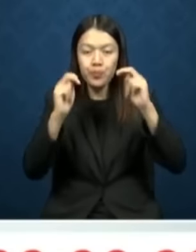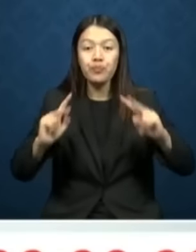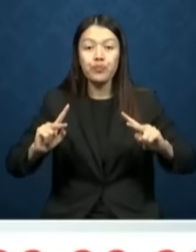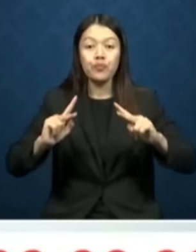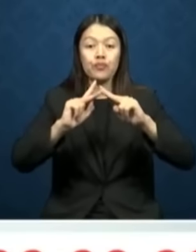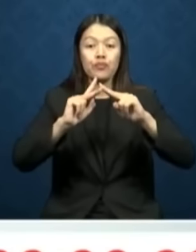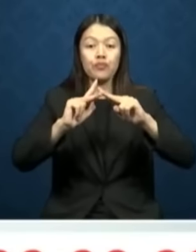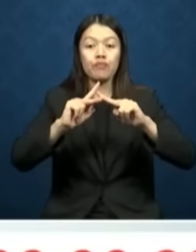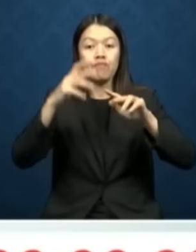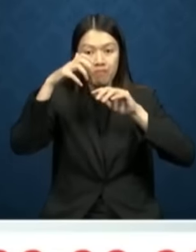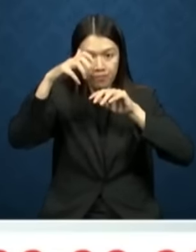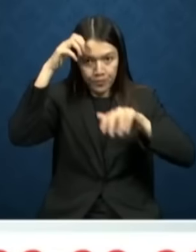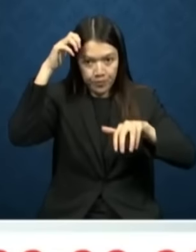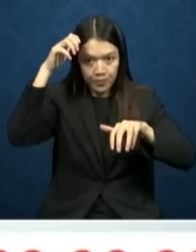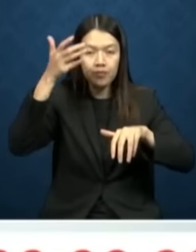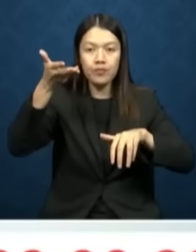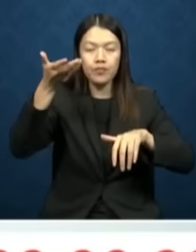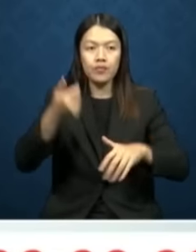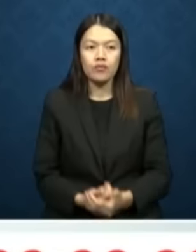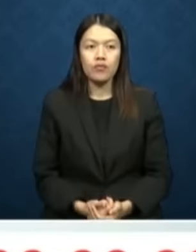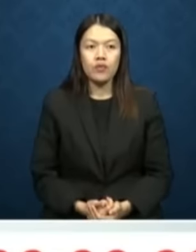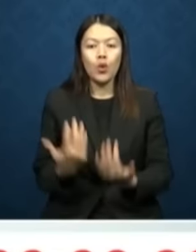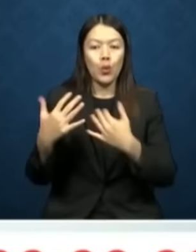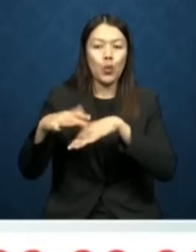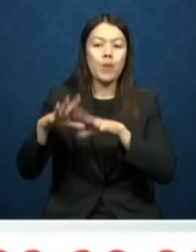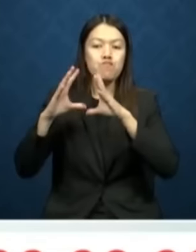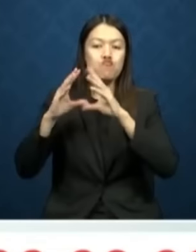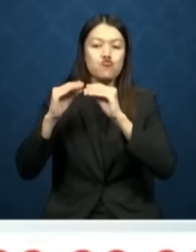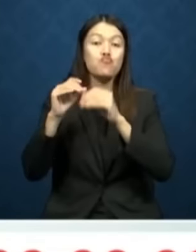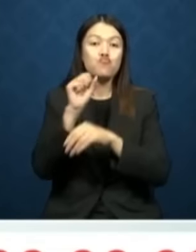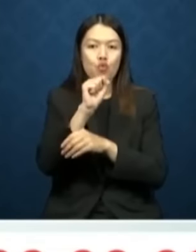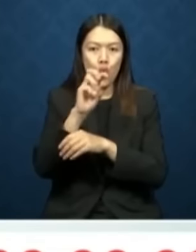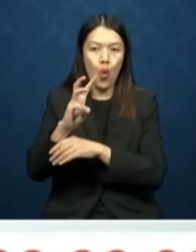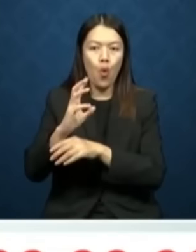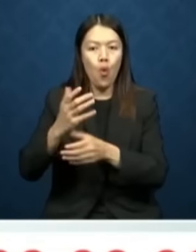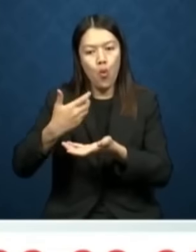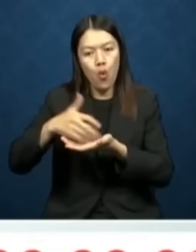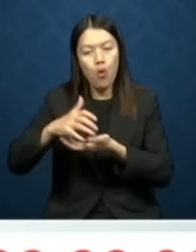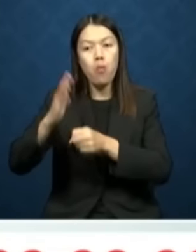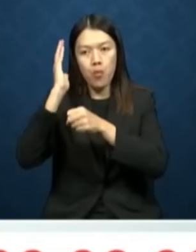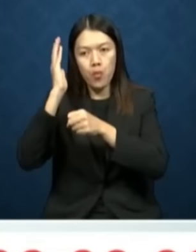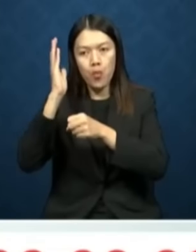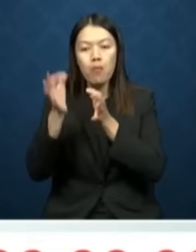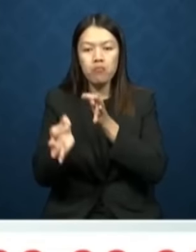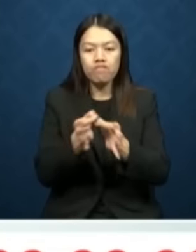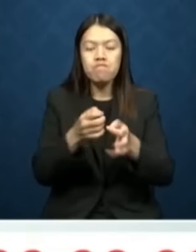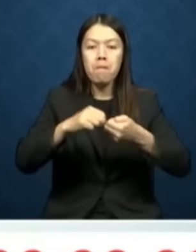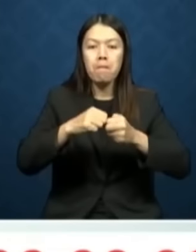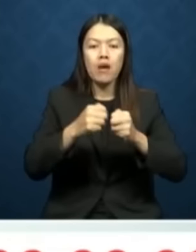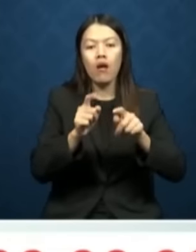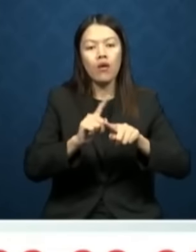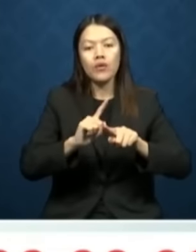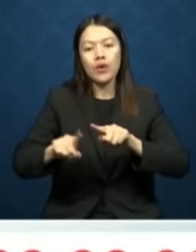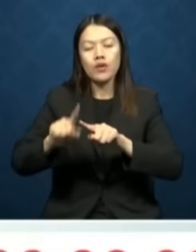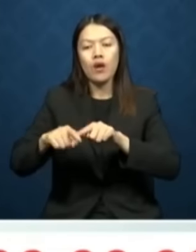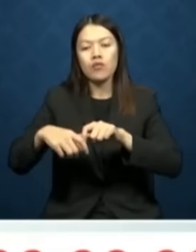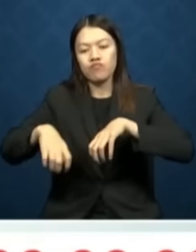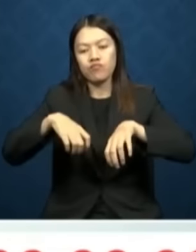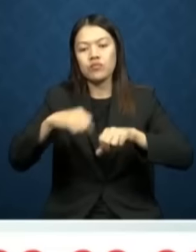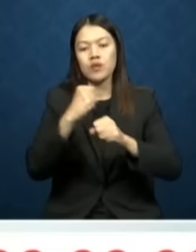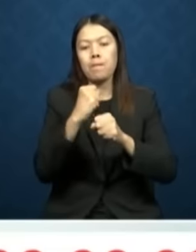ทรวงมหาดไทยได้มาเข้าร่วมประชุมวุฒิสภาในการแถลงข้อเท็จจริงหรือชี้แจงปัญหาสำคัญเกี่ยวกับการบริหาร